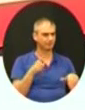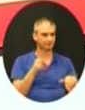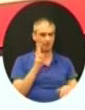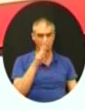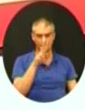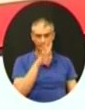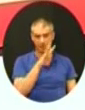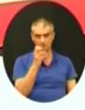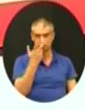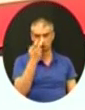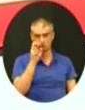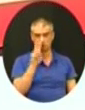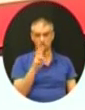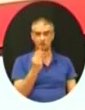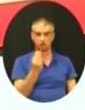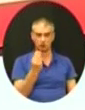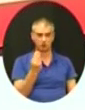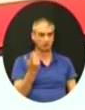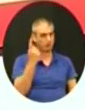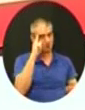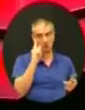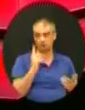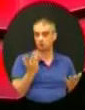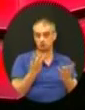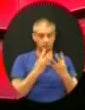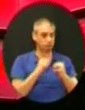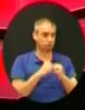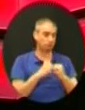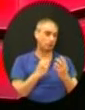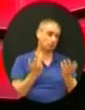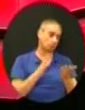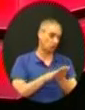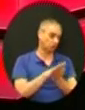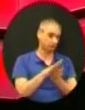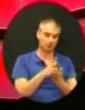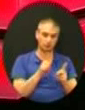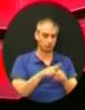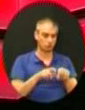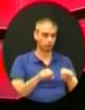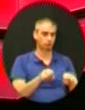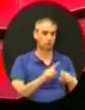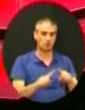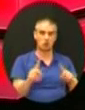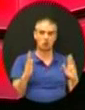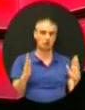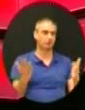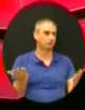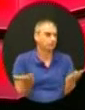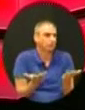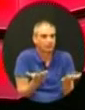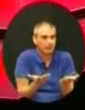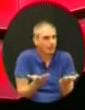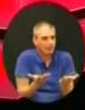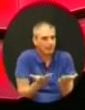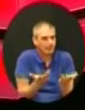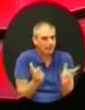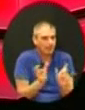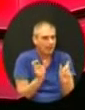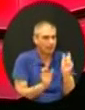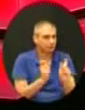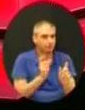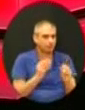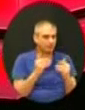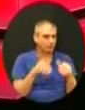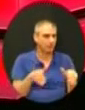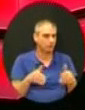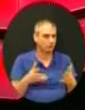על 2,432 שקלים. אני לא יודעת, למשפחה נגיד זה הוצאה של סופר לחודש. איך בפועל אנשים